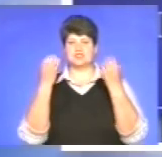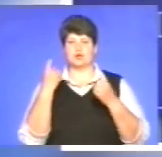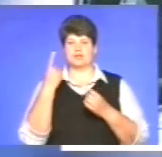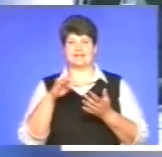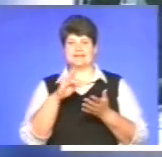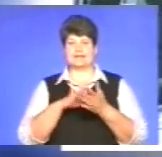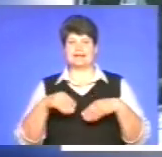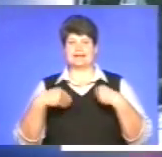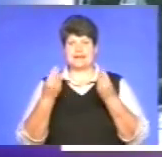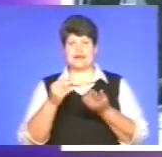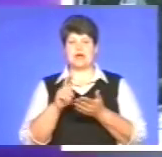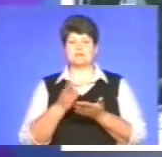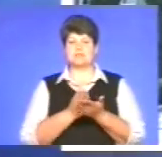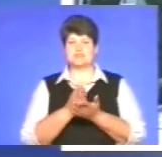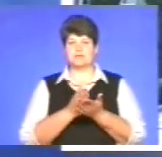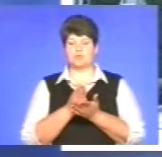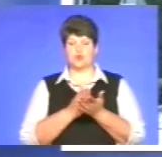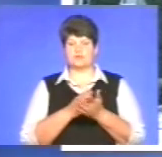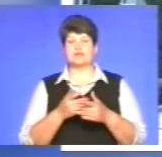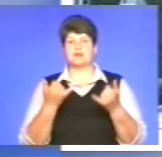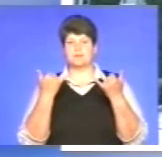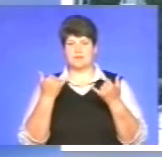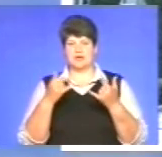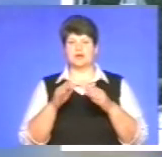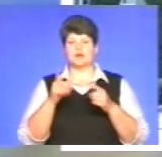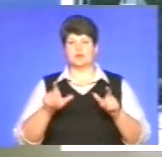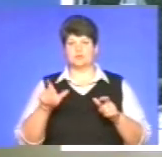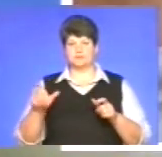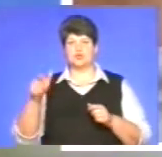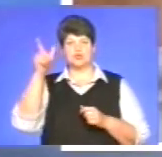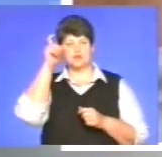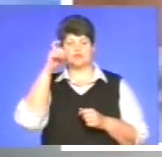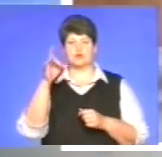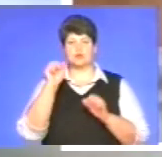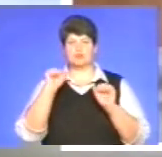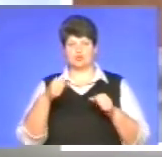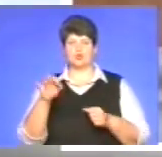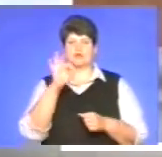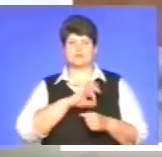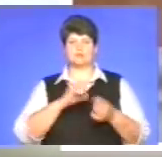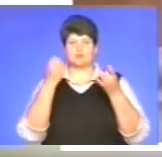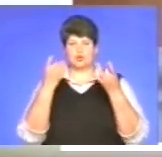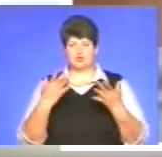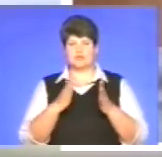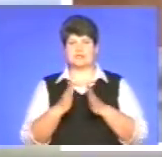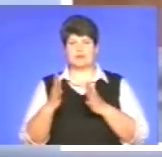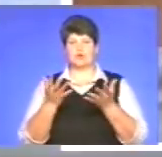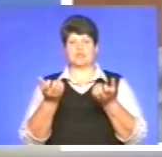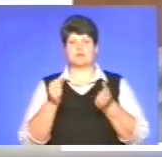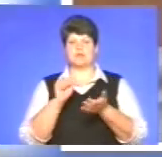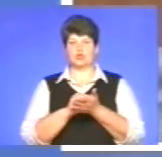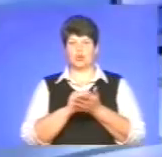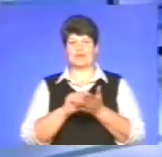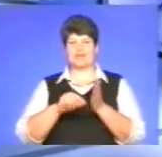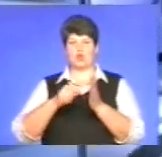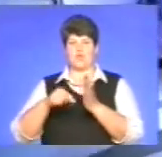надання адміністративних послуг. Відтепер жителі Чортківського району зможуть користуватися спрощеною системою отримання документів і